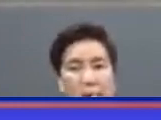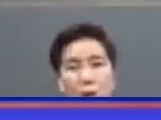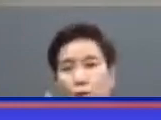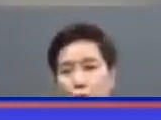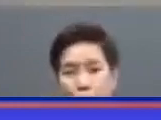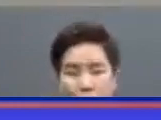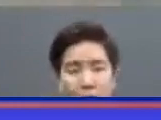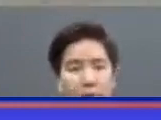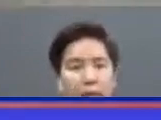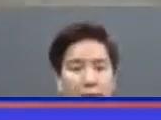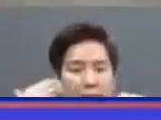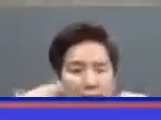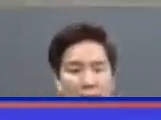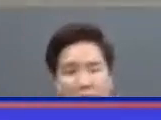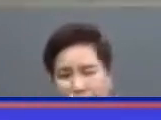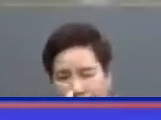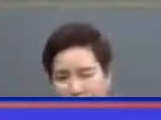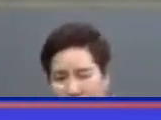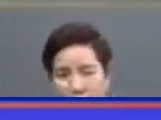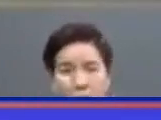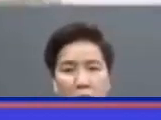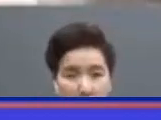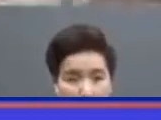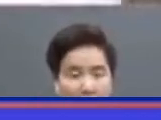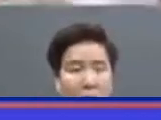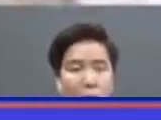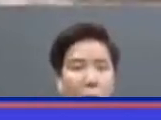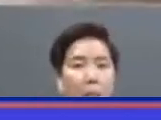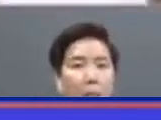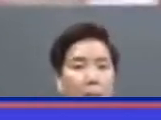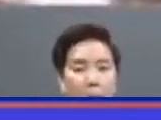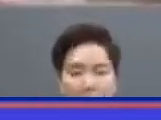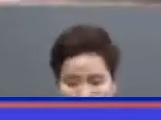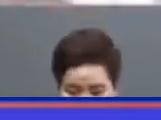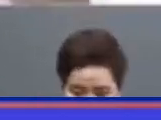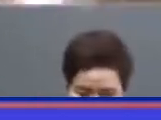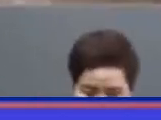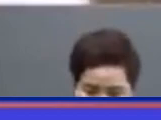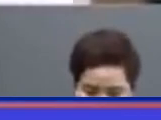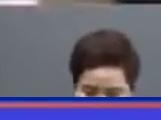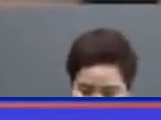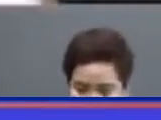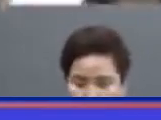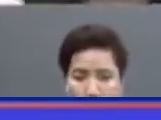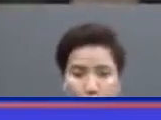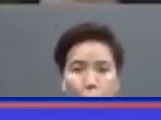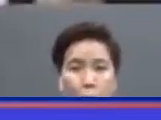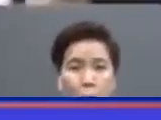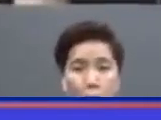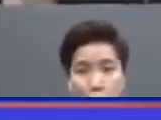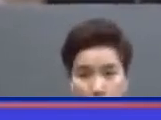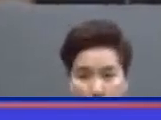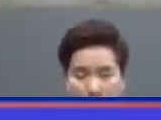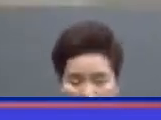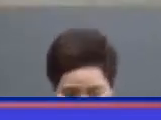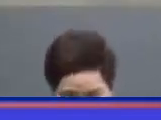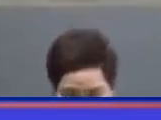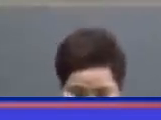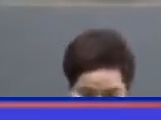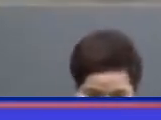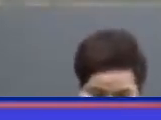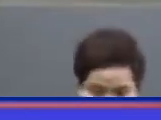ะครับก็น่าดีใจแทนพี่น้องชาวอุบลราชธานีเพราะว่